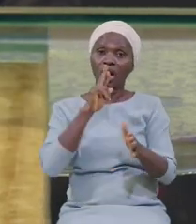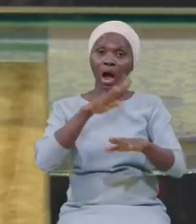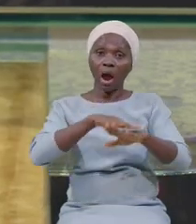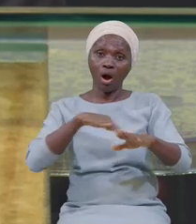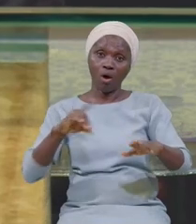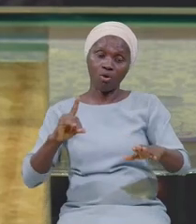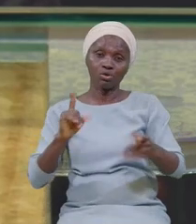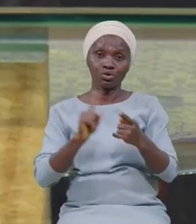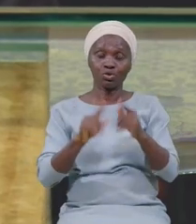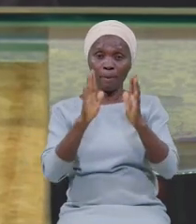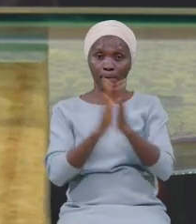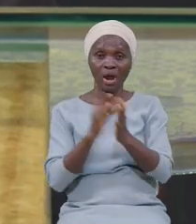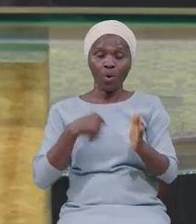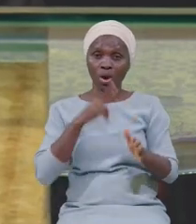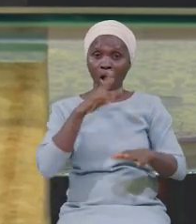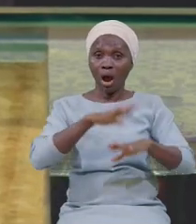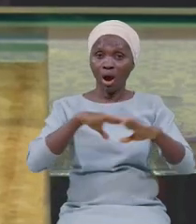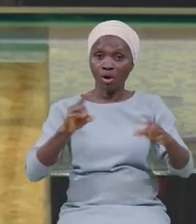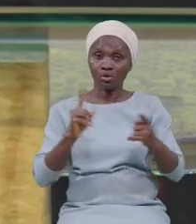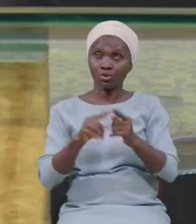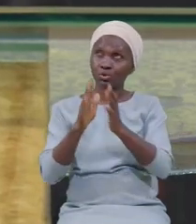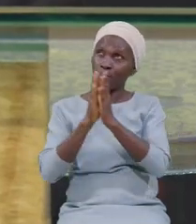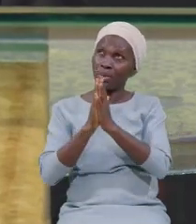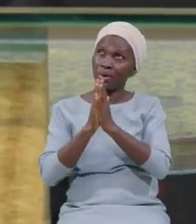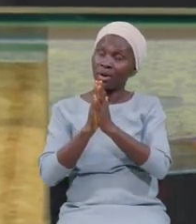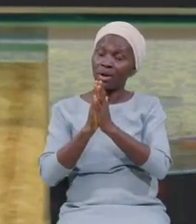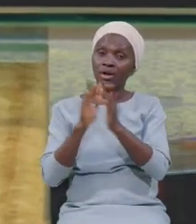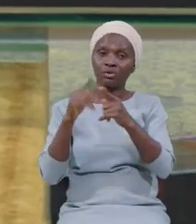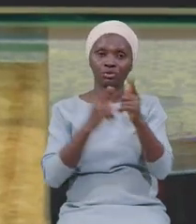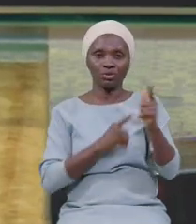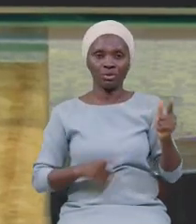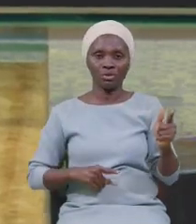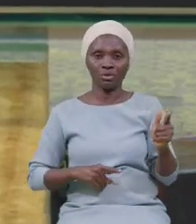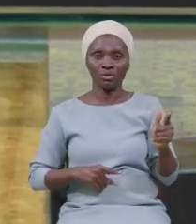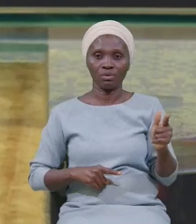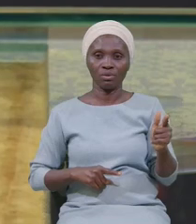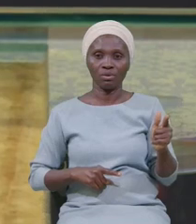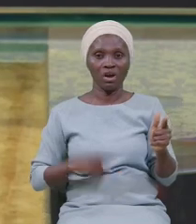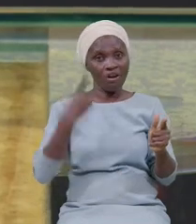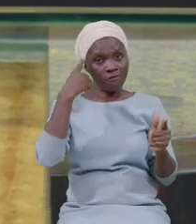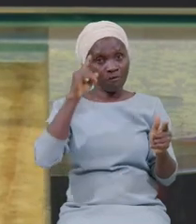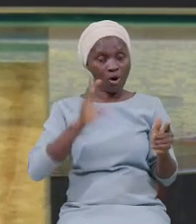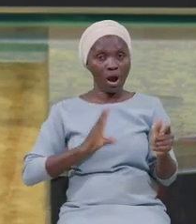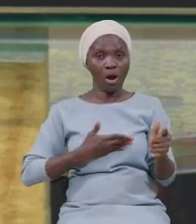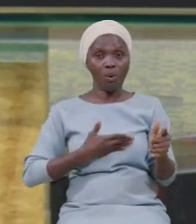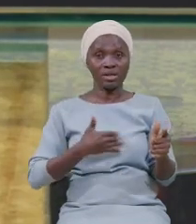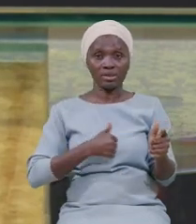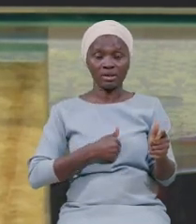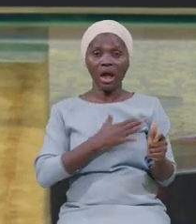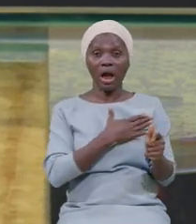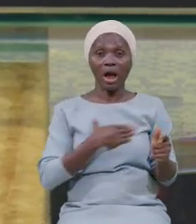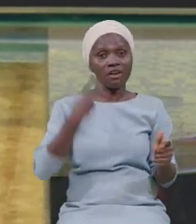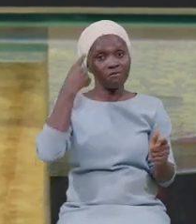à prier. Nous sommes appelés à chercher la face du Seigneur pour nous-mêmes, pour notre nation,